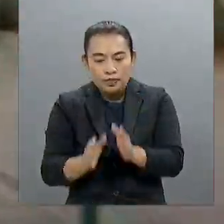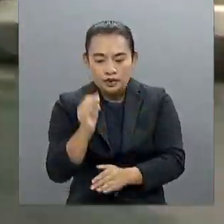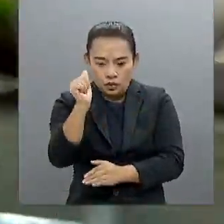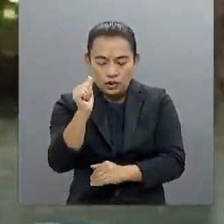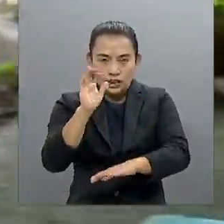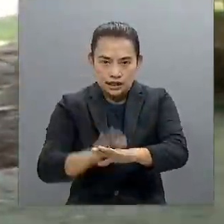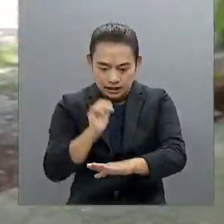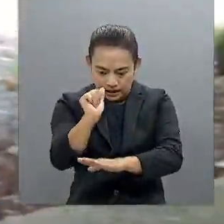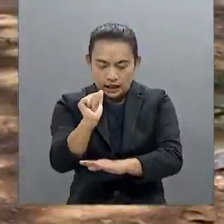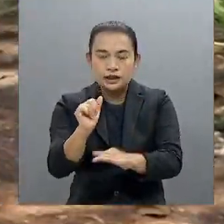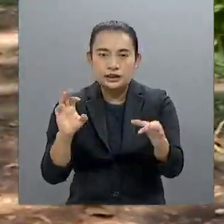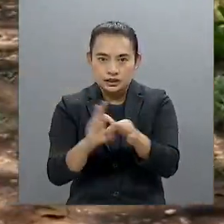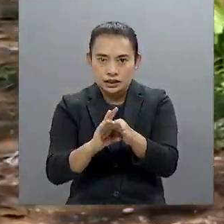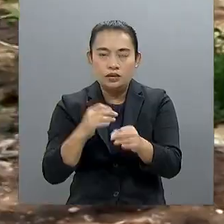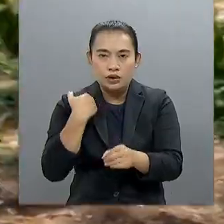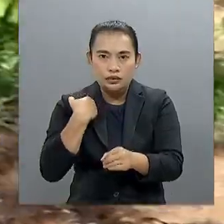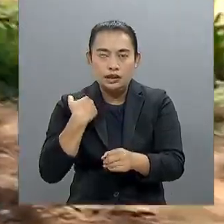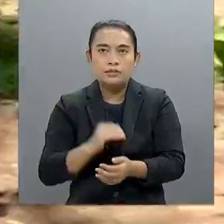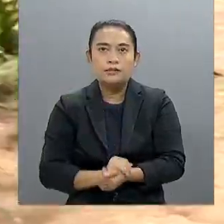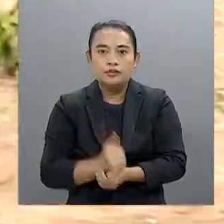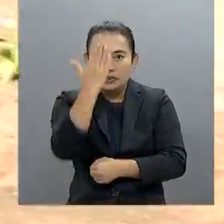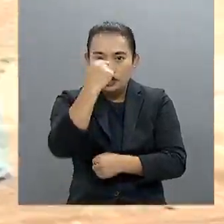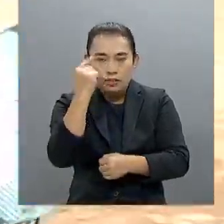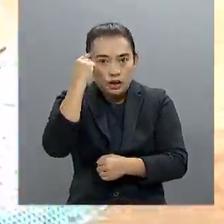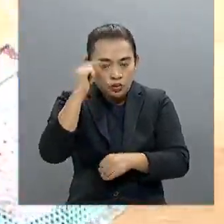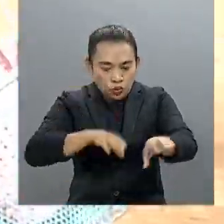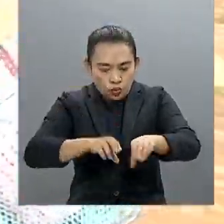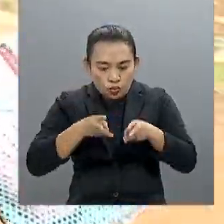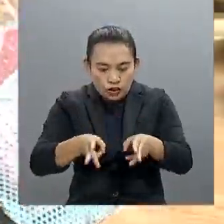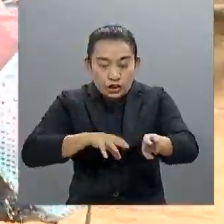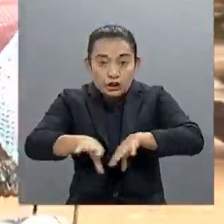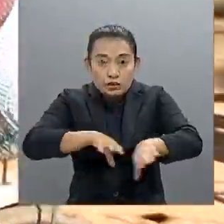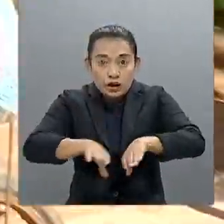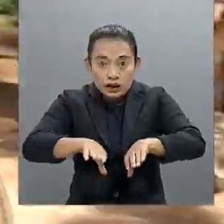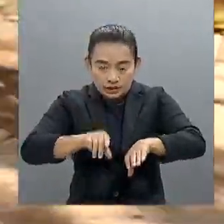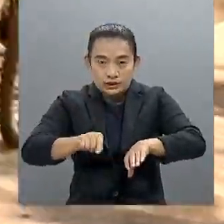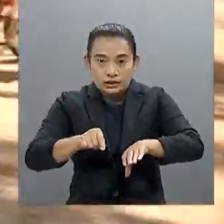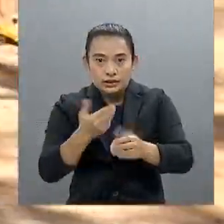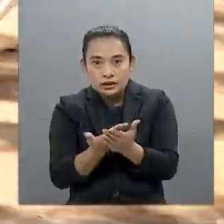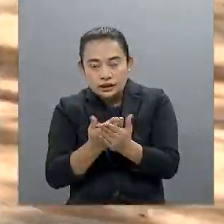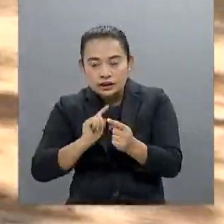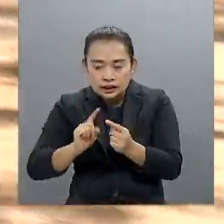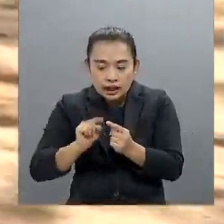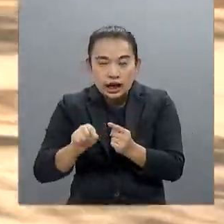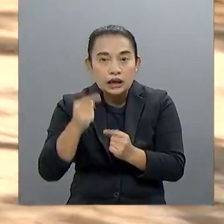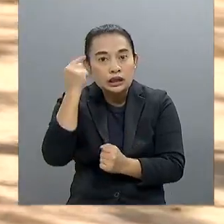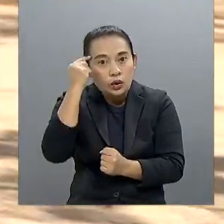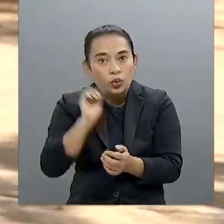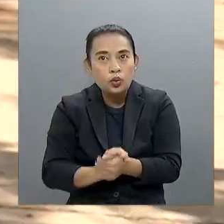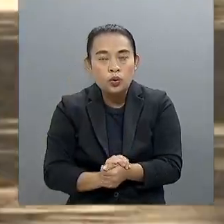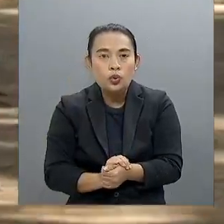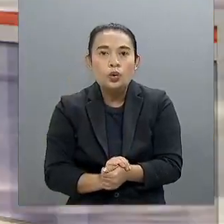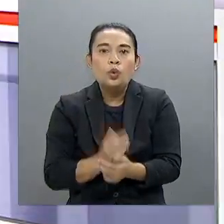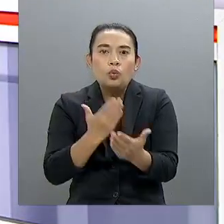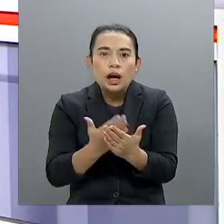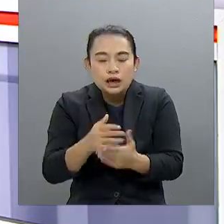ไปเพราะว่าจะรู้วิธีก Brazilฤหารจัดการ Ged Henceรคณคะของการใช้เงินกวจะได้เงินมาแต่ละบท แตลสตาม พิเชธ